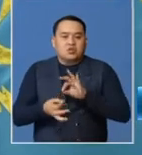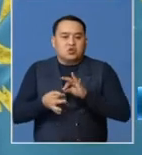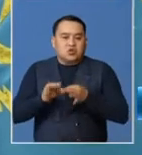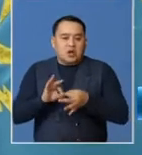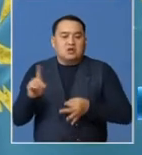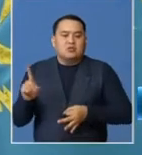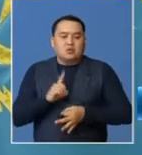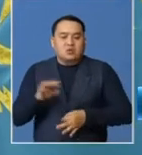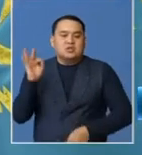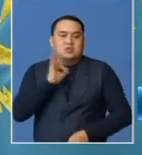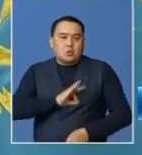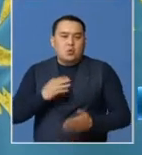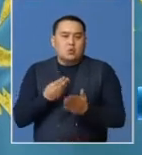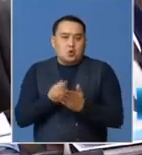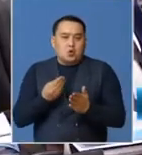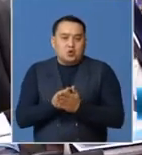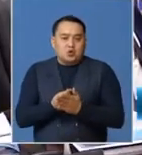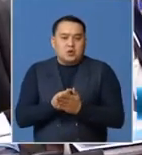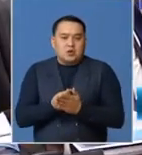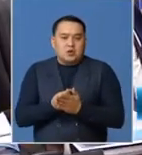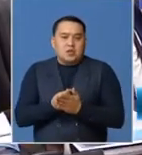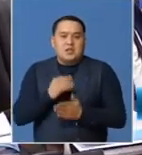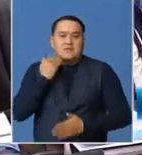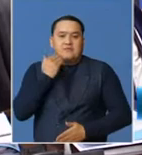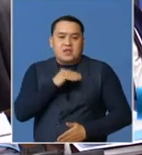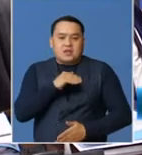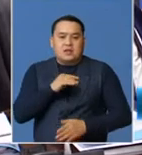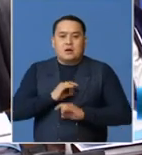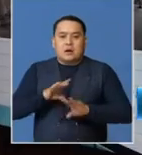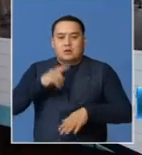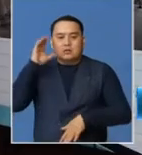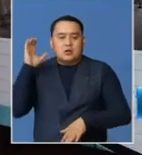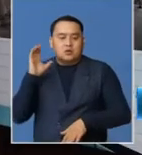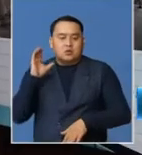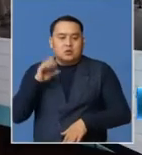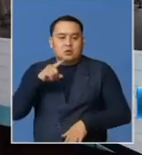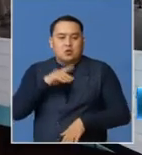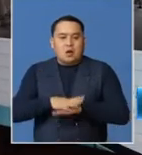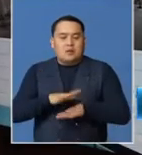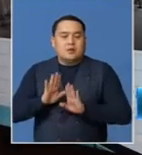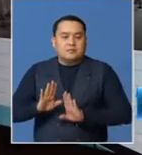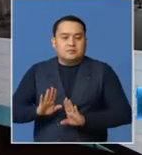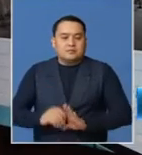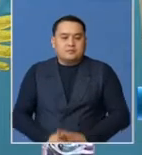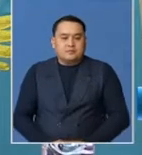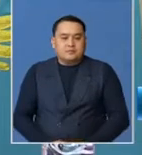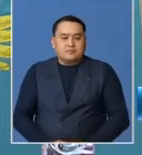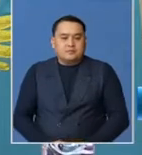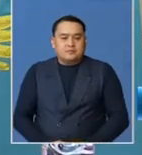чтобы использовать бюджетные средства максимально эффективно, резюмировал заслушивание Лязат Турлашев.